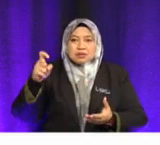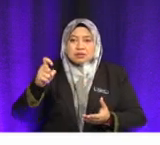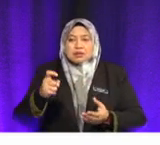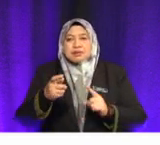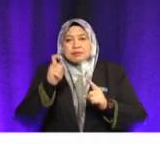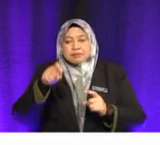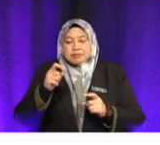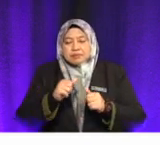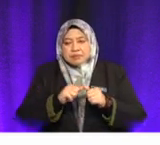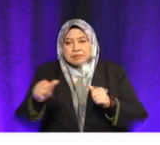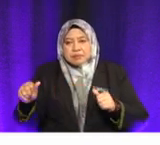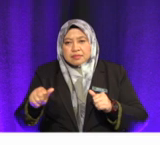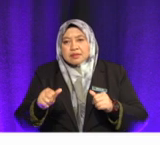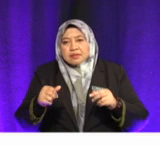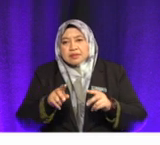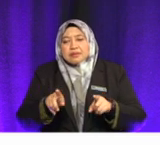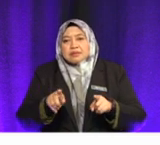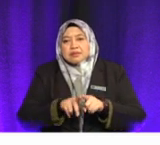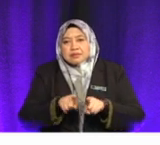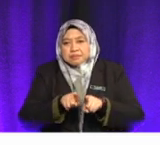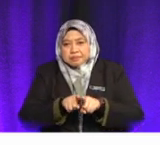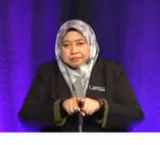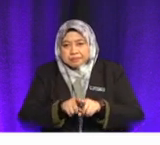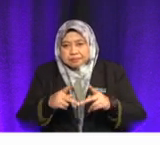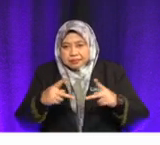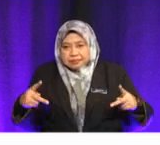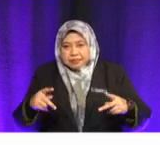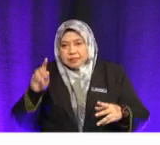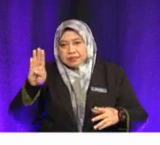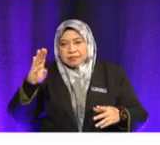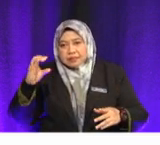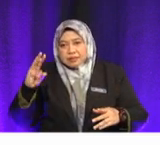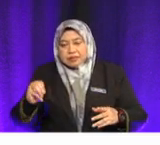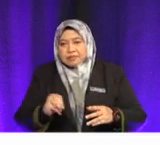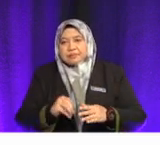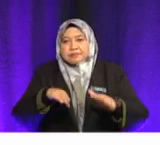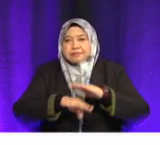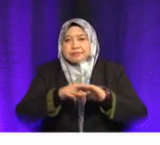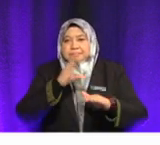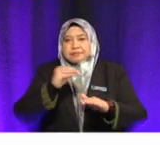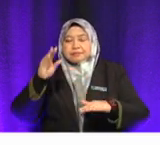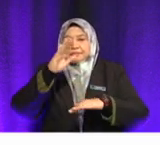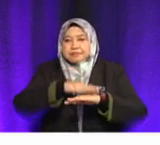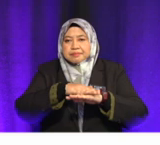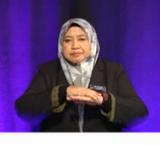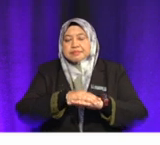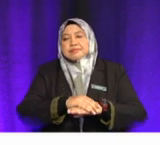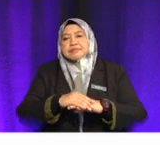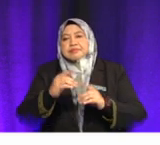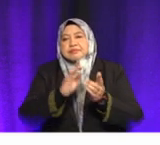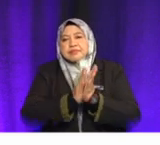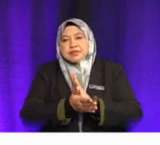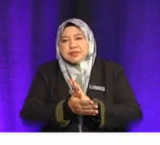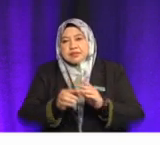dari garis Ebi Oke 4 unit Maksudnya kita gerakkan ke atasan ke bawah Oke jadi kita Letakkan